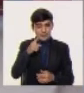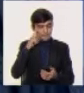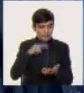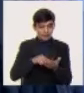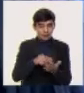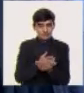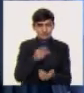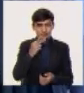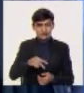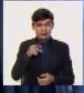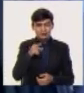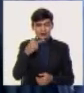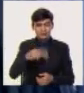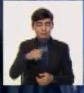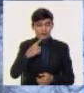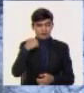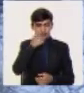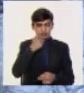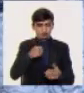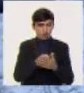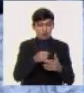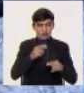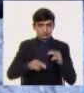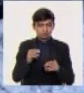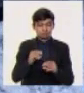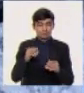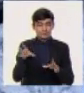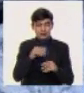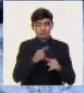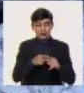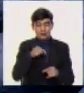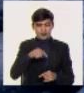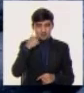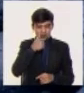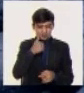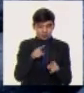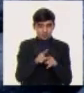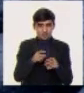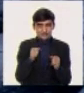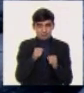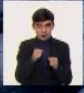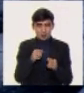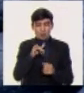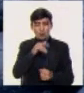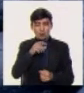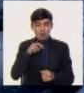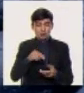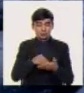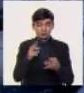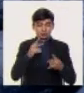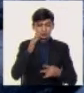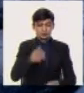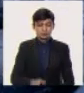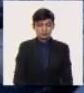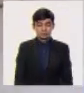конца 2021 года так что жителям села абай все же придется за купить уголь на зиму бахром абдулла джерси или